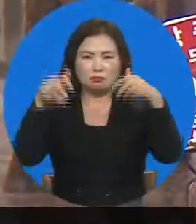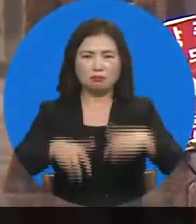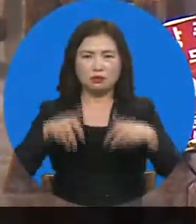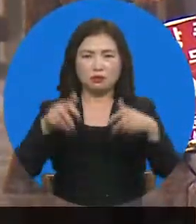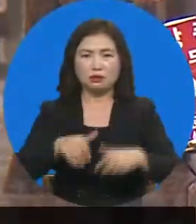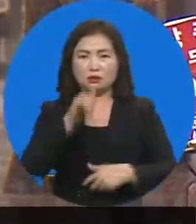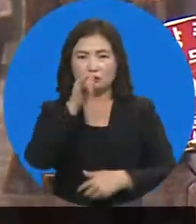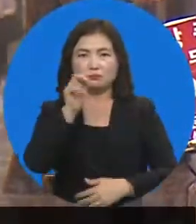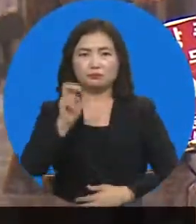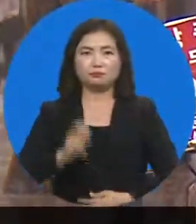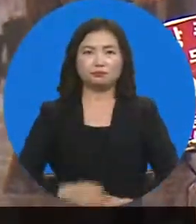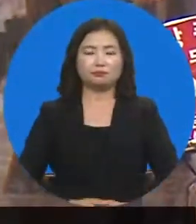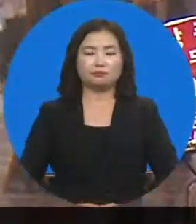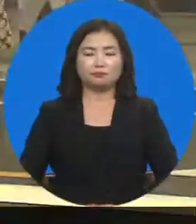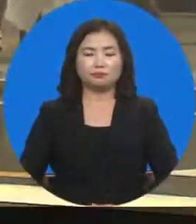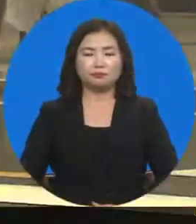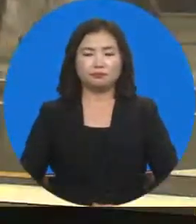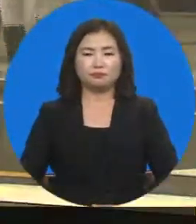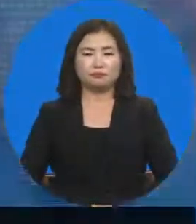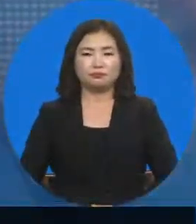비가 내리겠습니다.